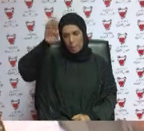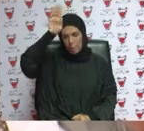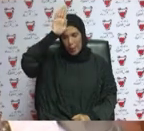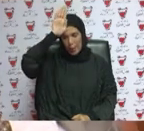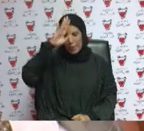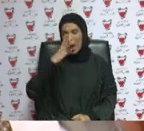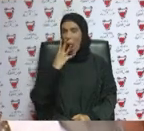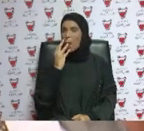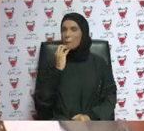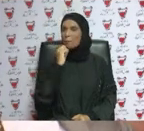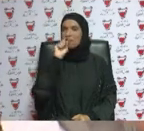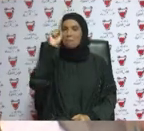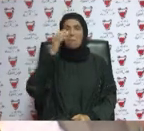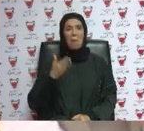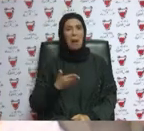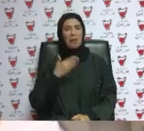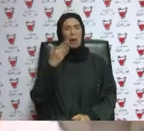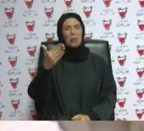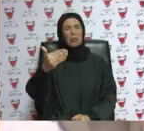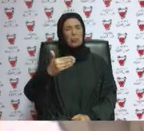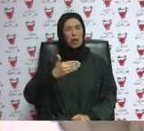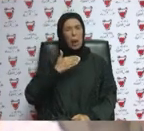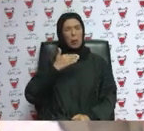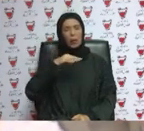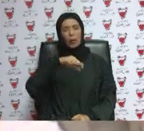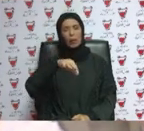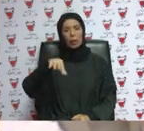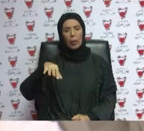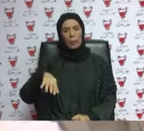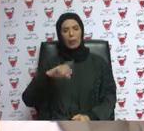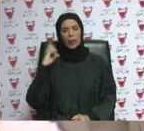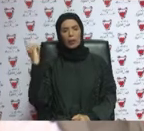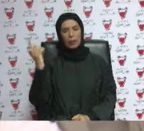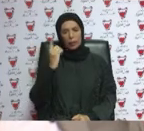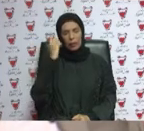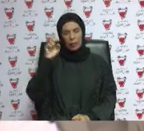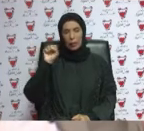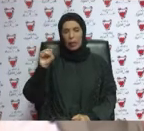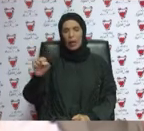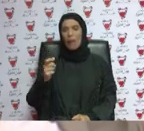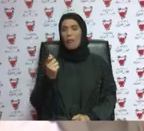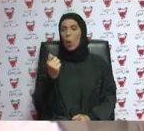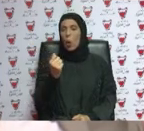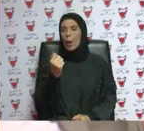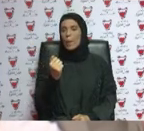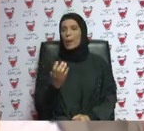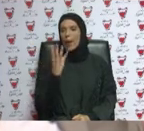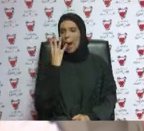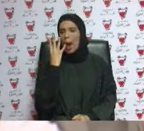المفدى الذي بادر قبل كل دولة أخرى في العالم بتخصيص مبلغ